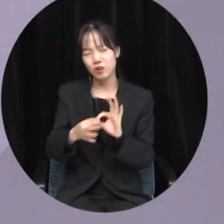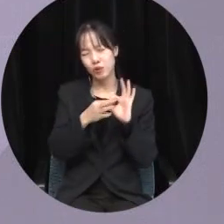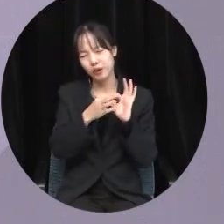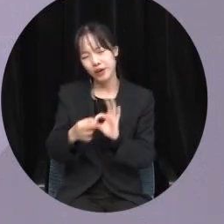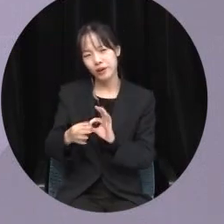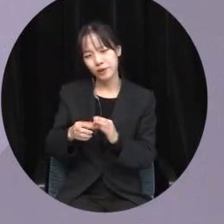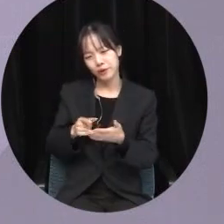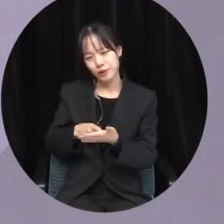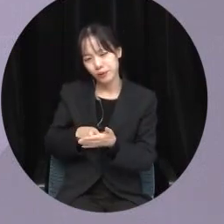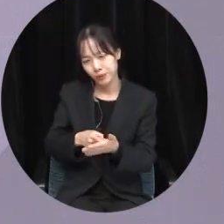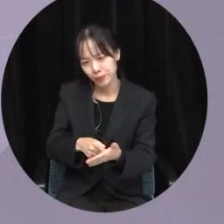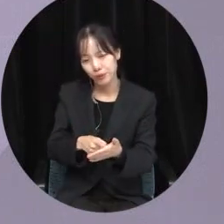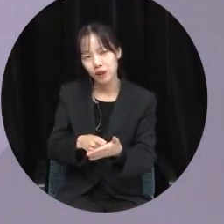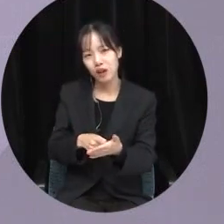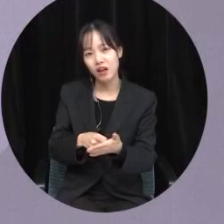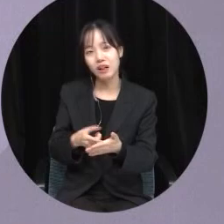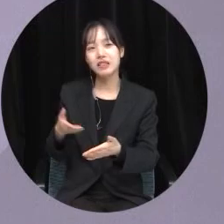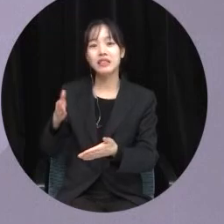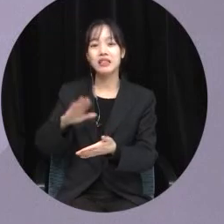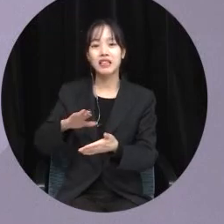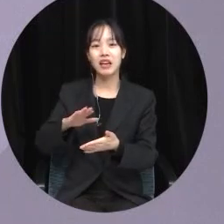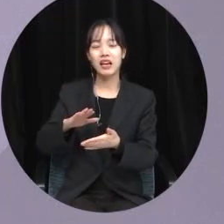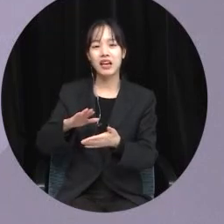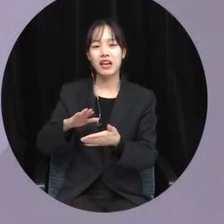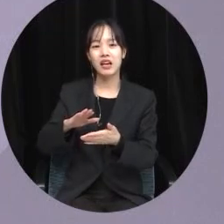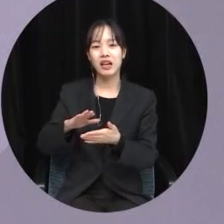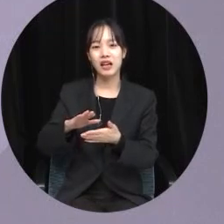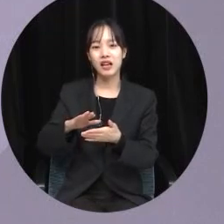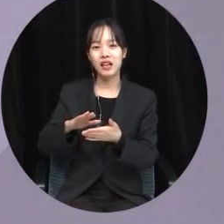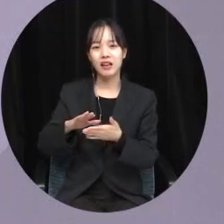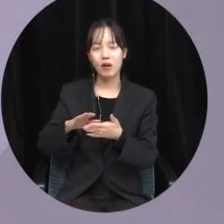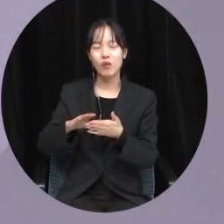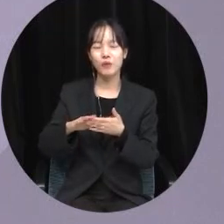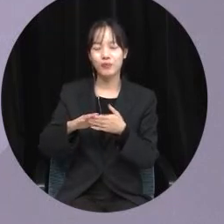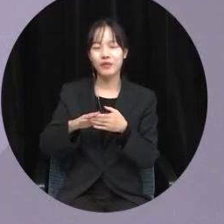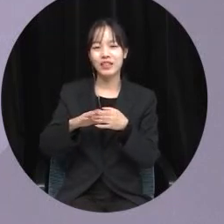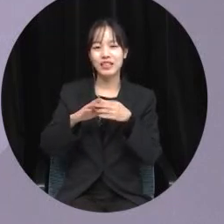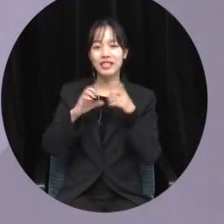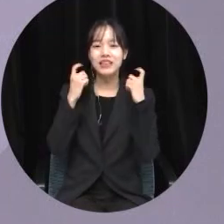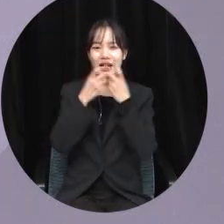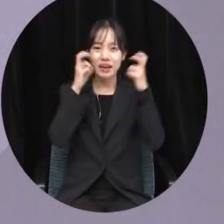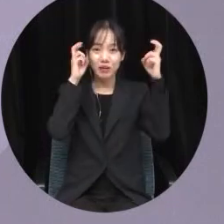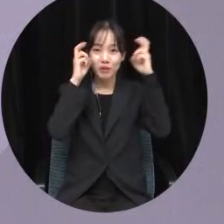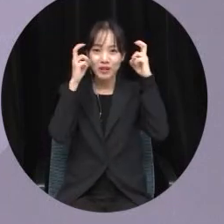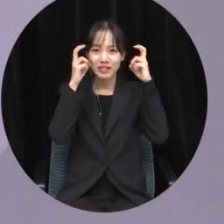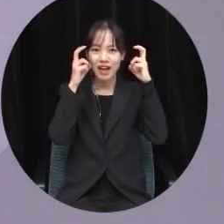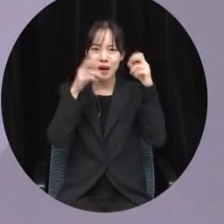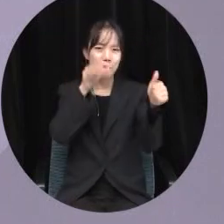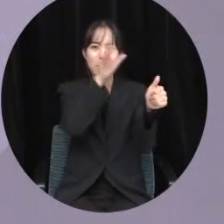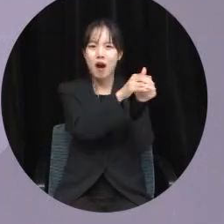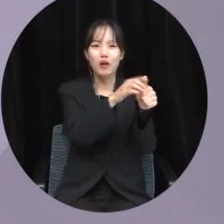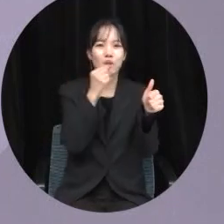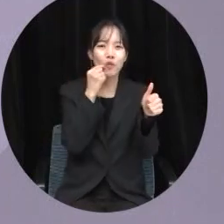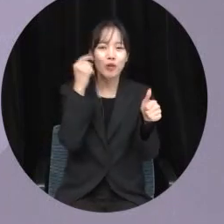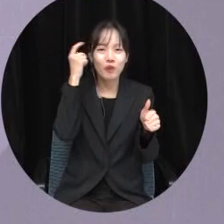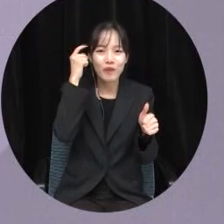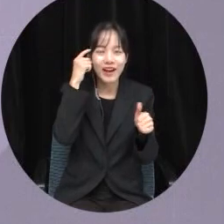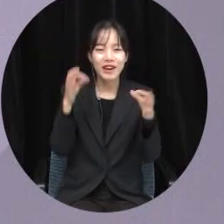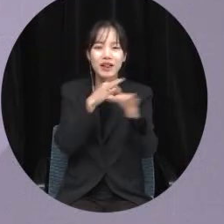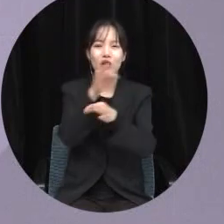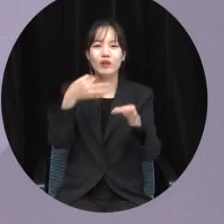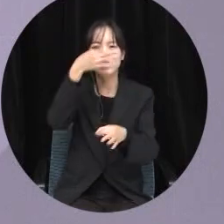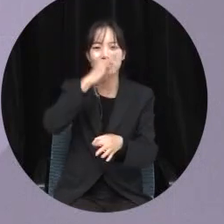민자가 들어오기 어려운 환경이기 때문에 전환됐던 거고요. 그래서 서울시에서부터 방침을